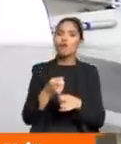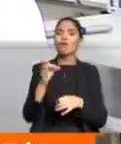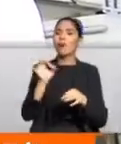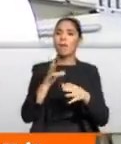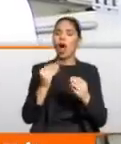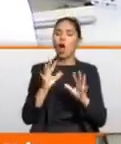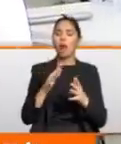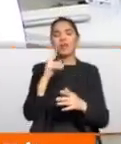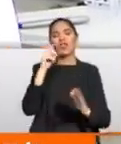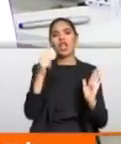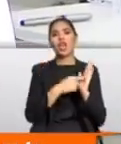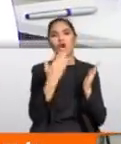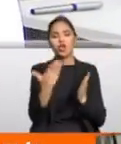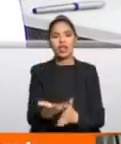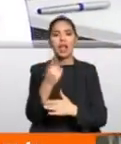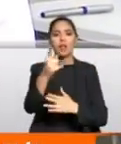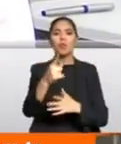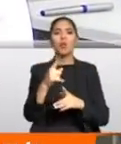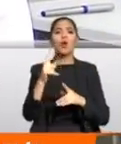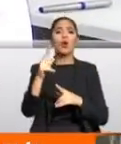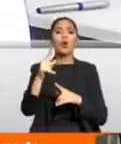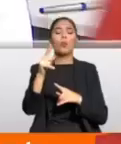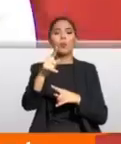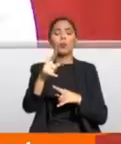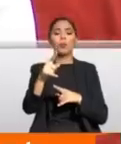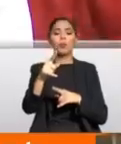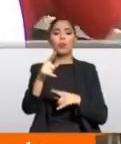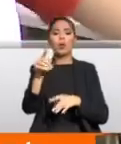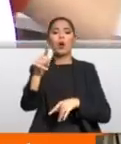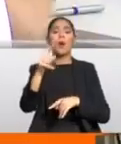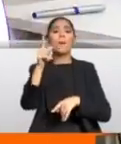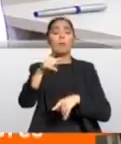gündeme geleceğini gösterdi ve interferon